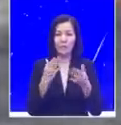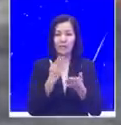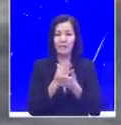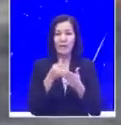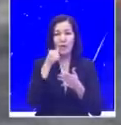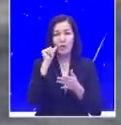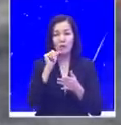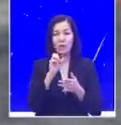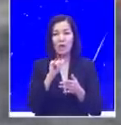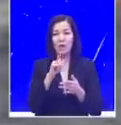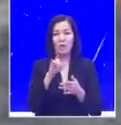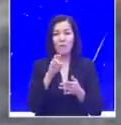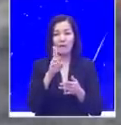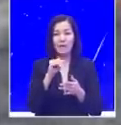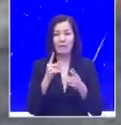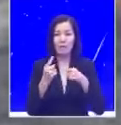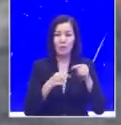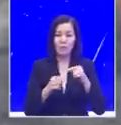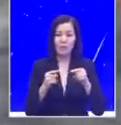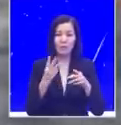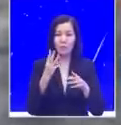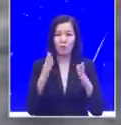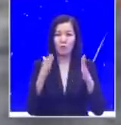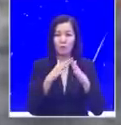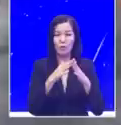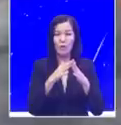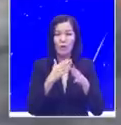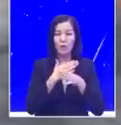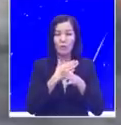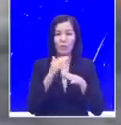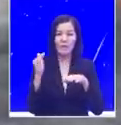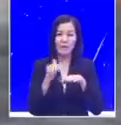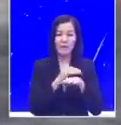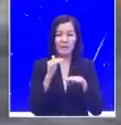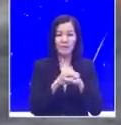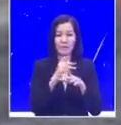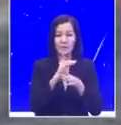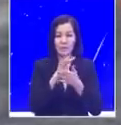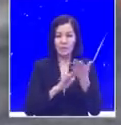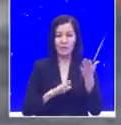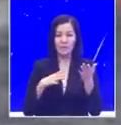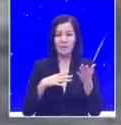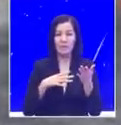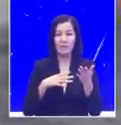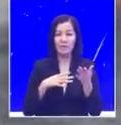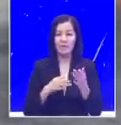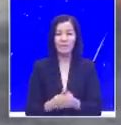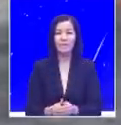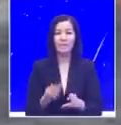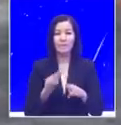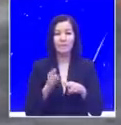кеше Әубекіровтер отбасы қолдады, мінекей 3 отбасына. Бүгінгі таңда 4 отбасына жалпы Шкемпіровтер отбасы қолдап отыр.